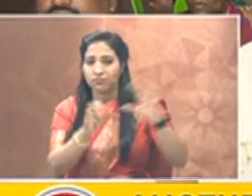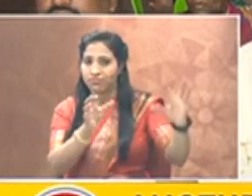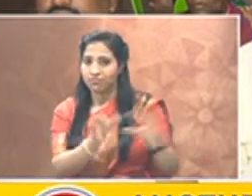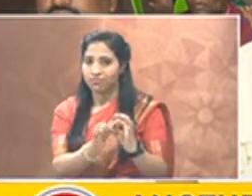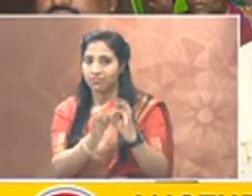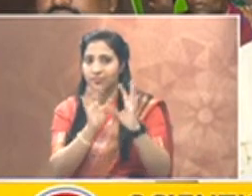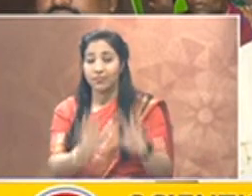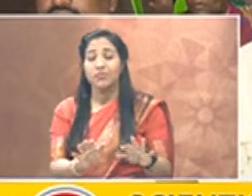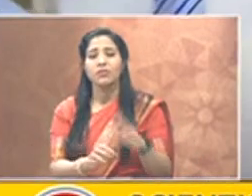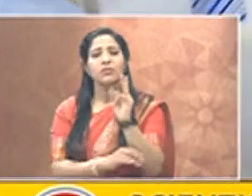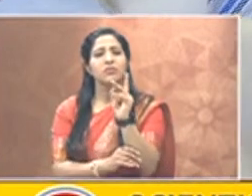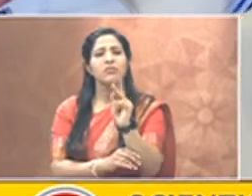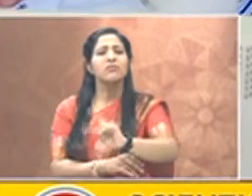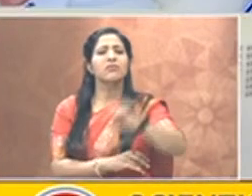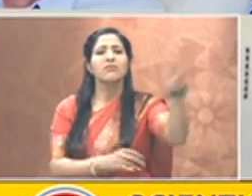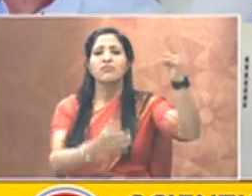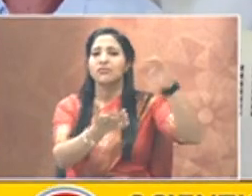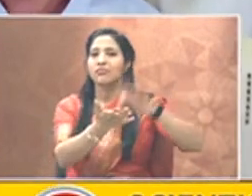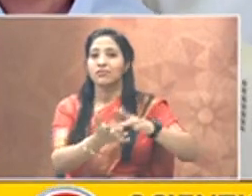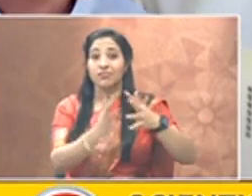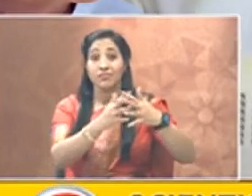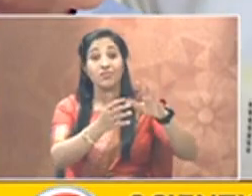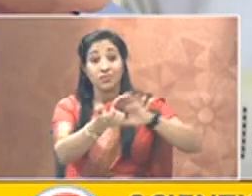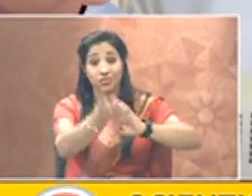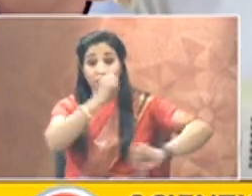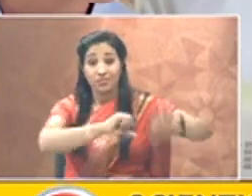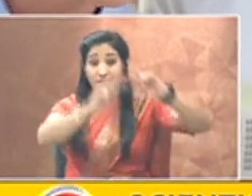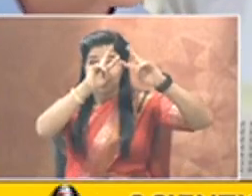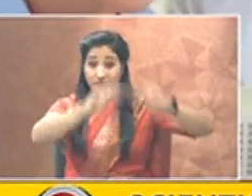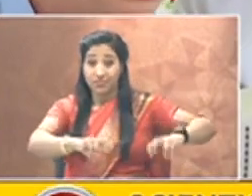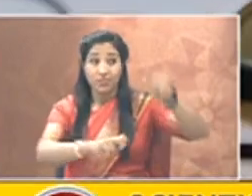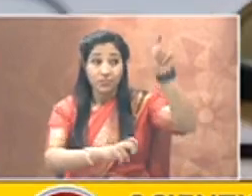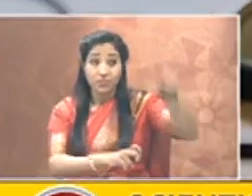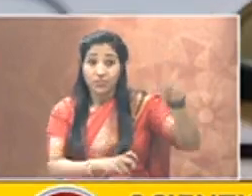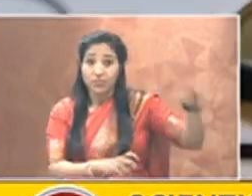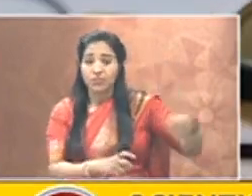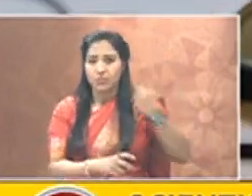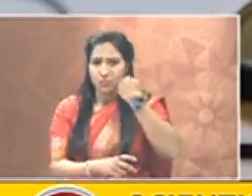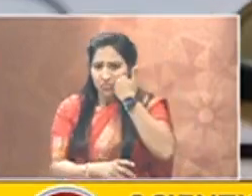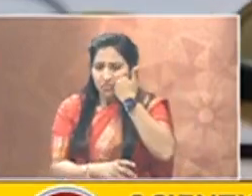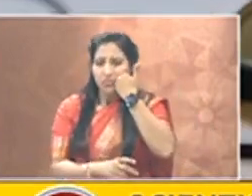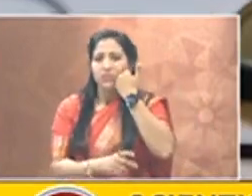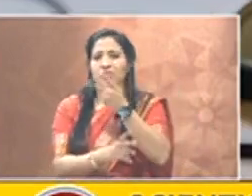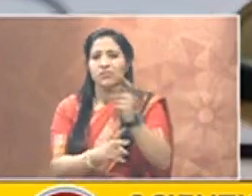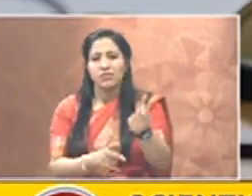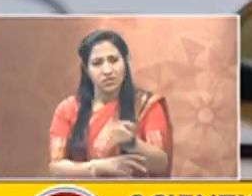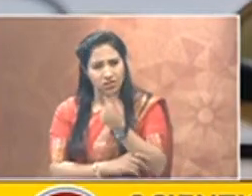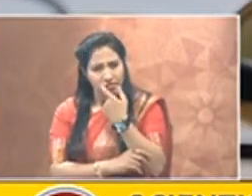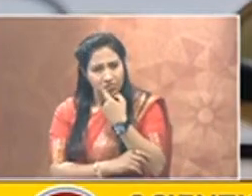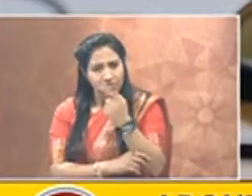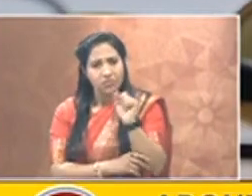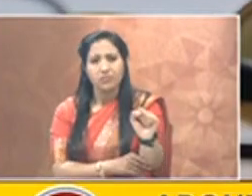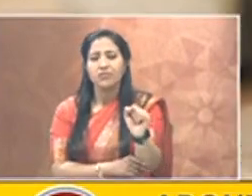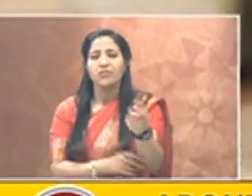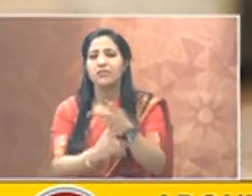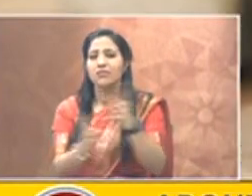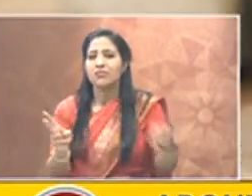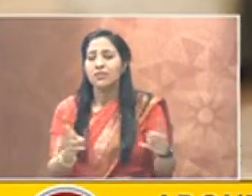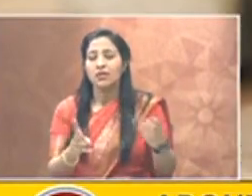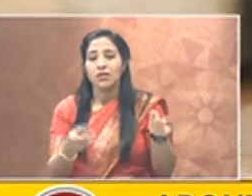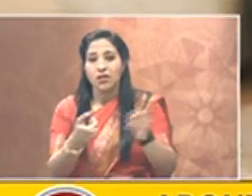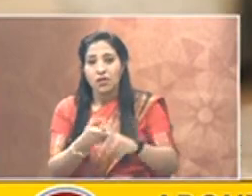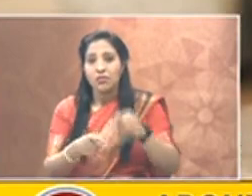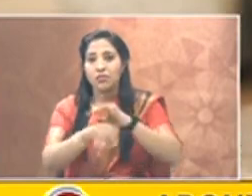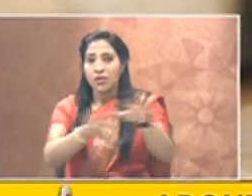हैं। दूसरे देशों के वैज्ञानिकों को भी बीमारी, दवाएं और उसके प्रभाव